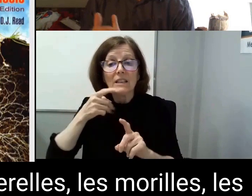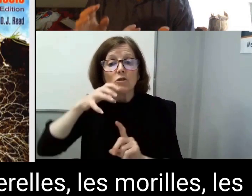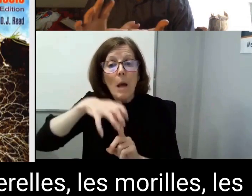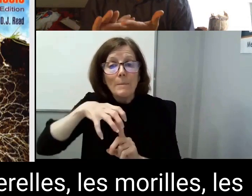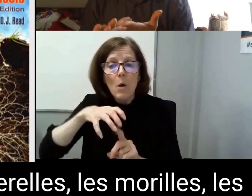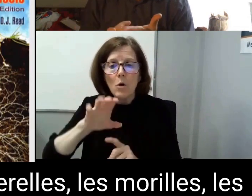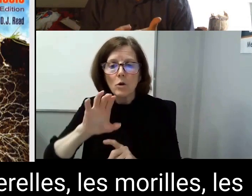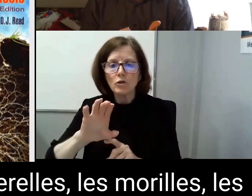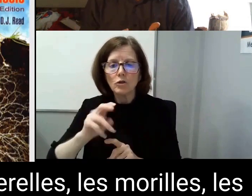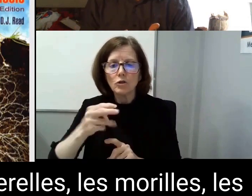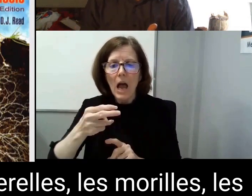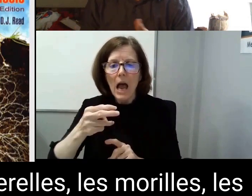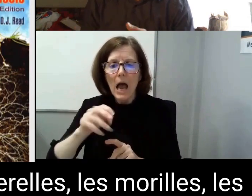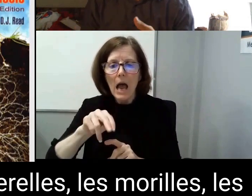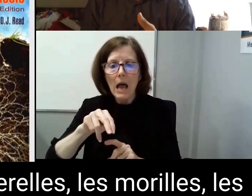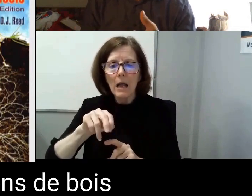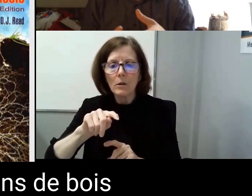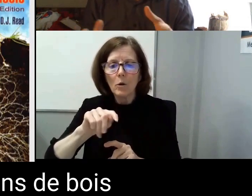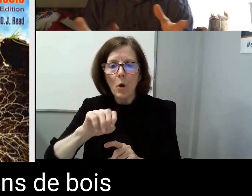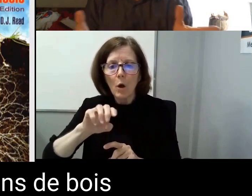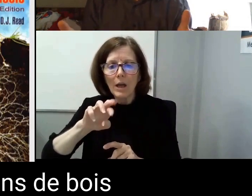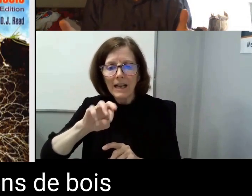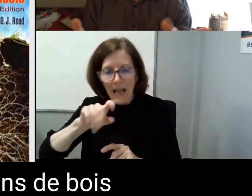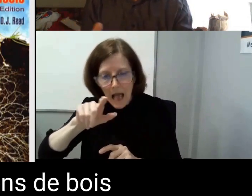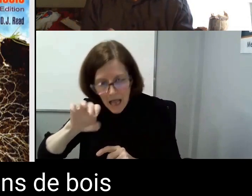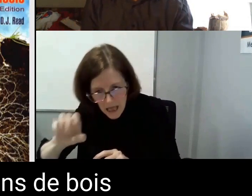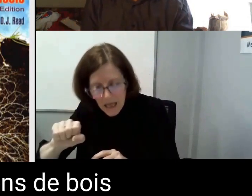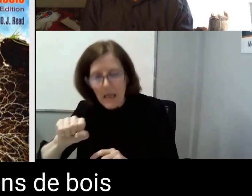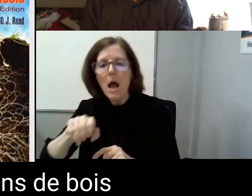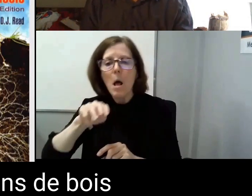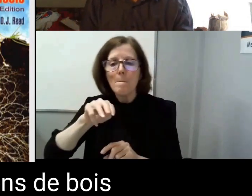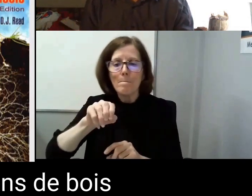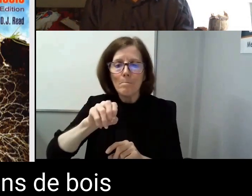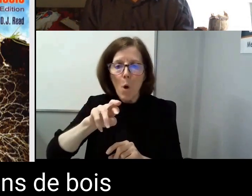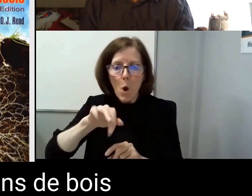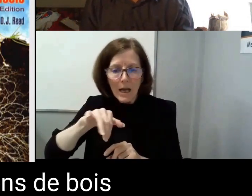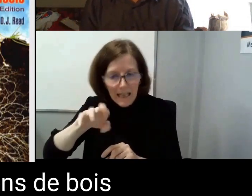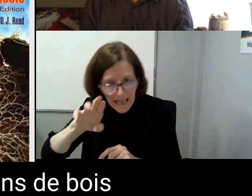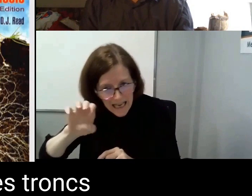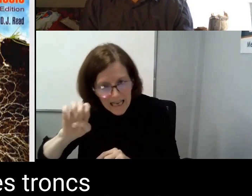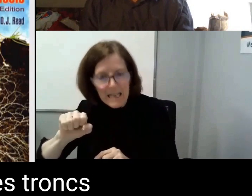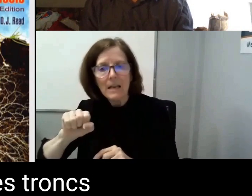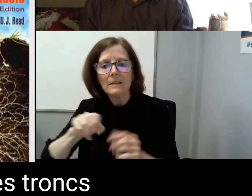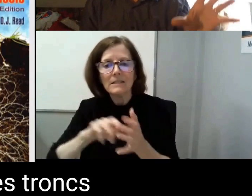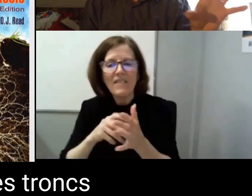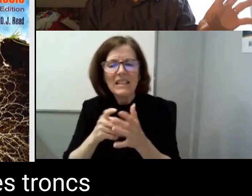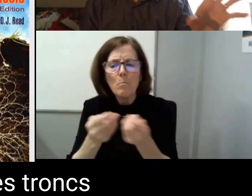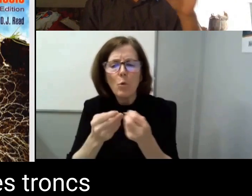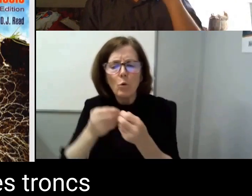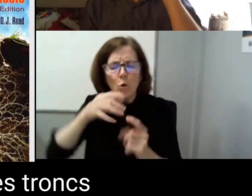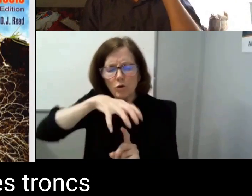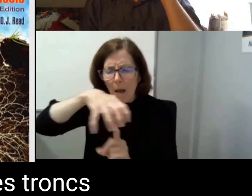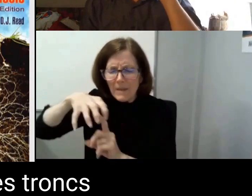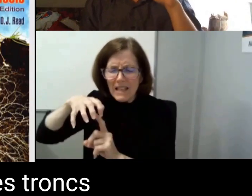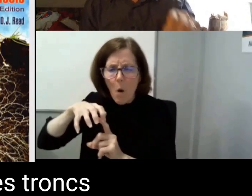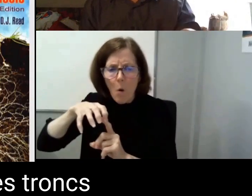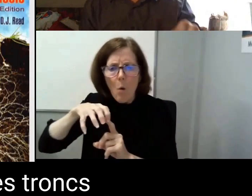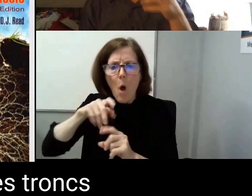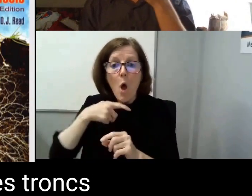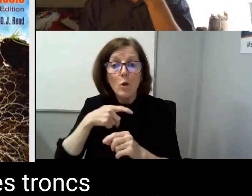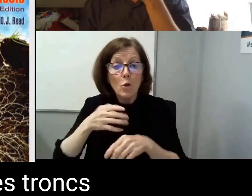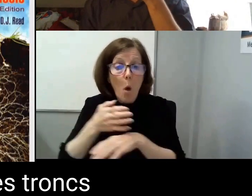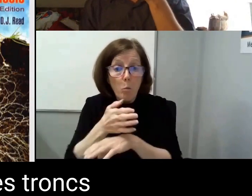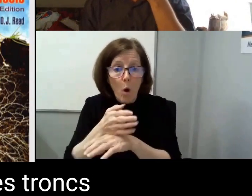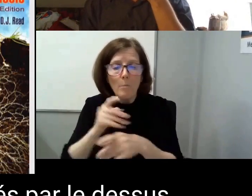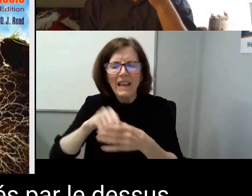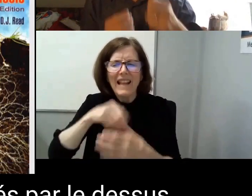les morilles, les amanites. Beaucoup de champignons de bois qu'on retrouve au sol, hein, qui ne poussent pas sur les troncs ou sur les branches, mais